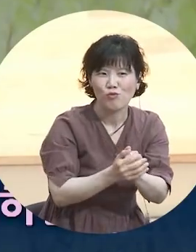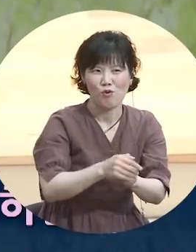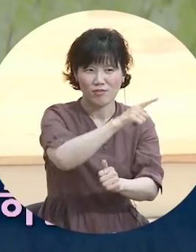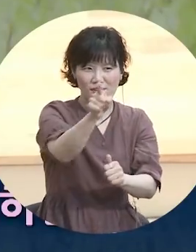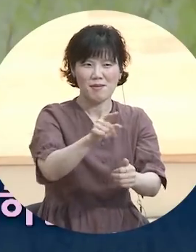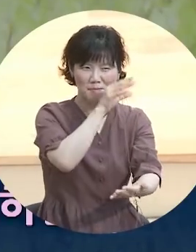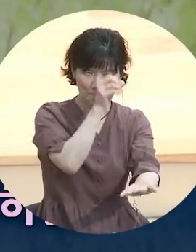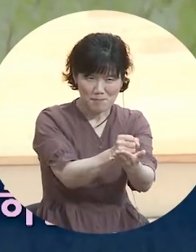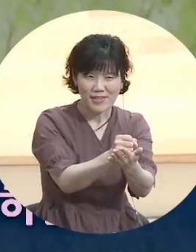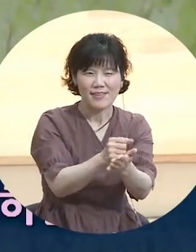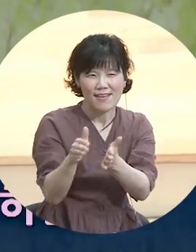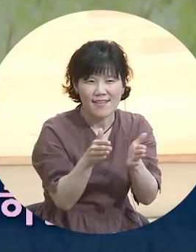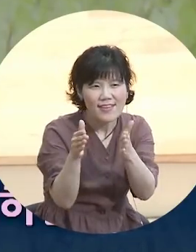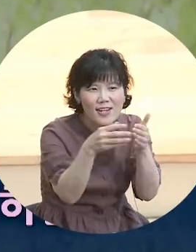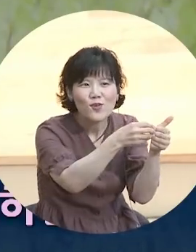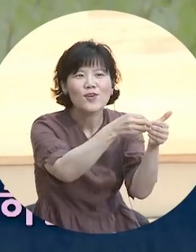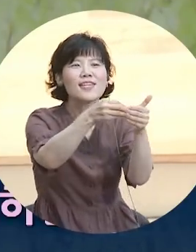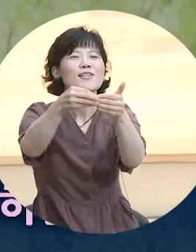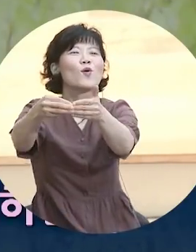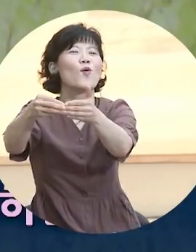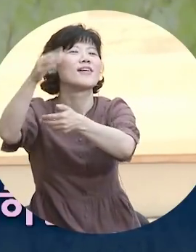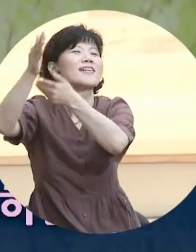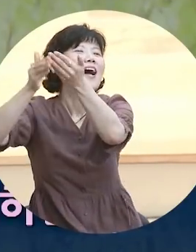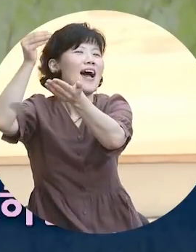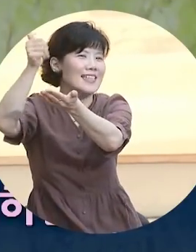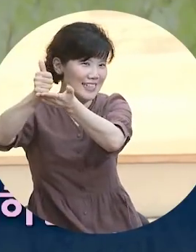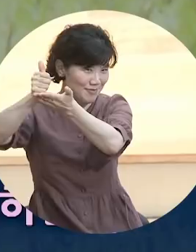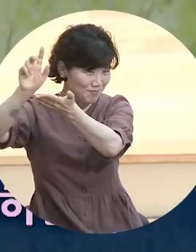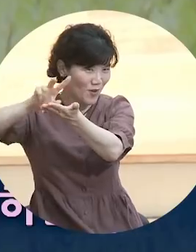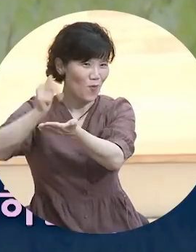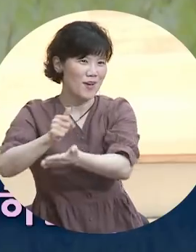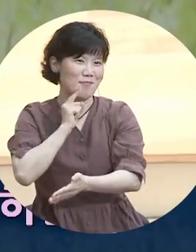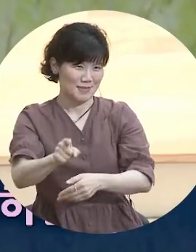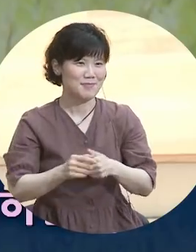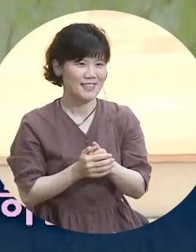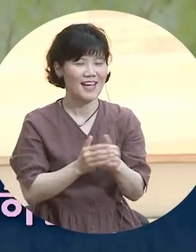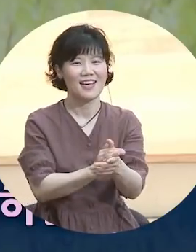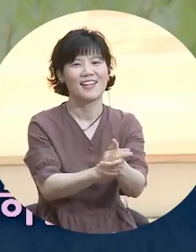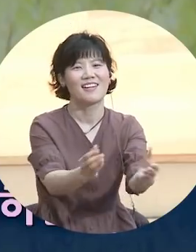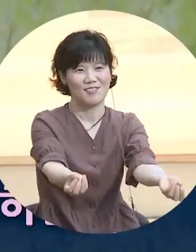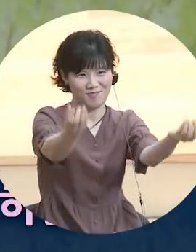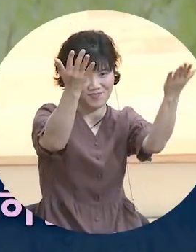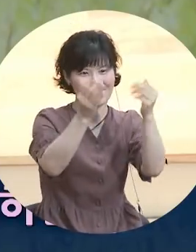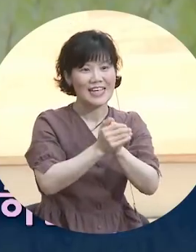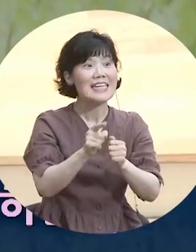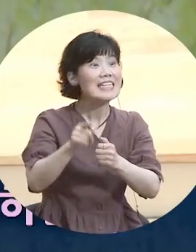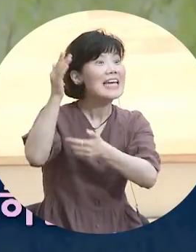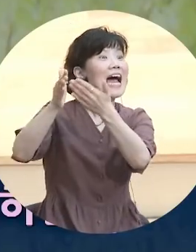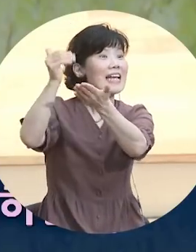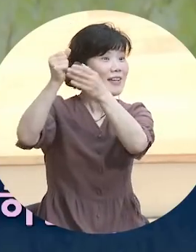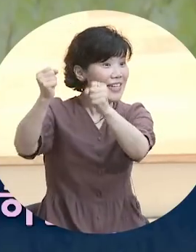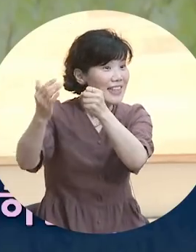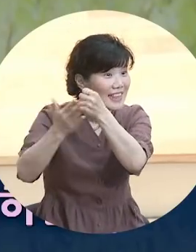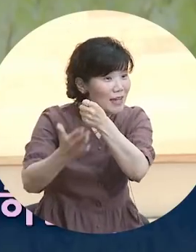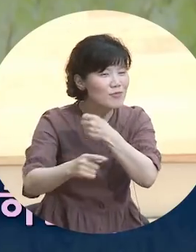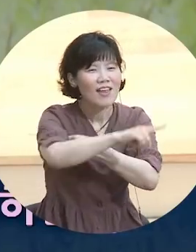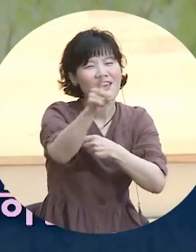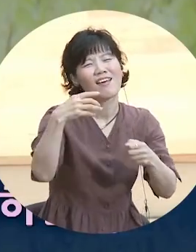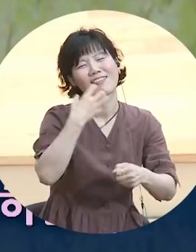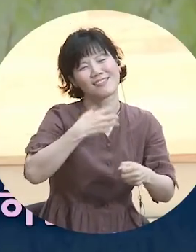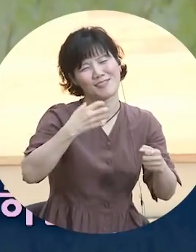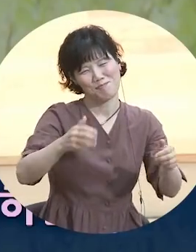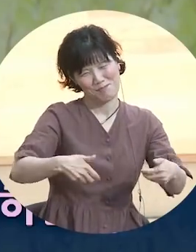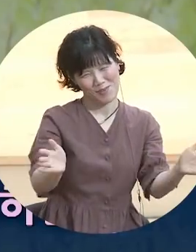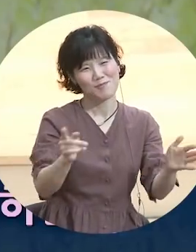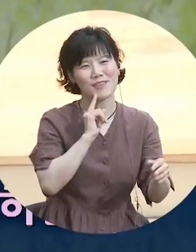너를 마땅히 행할 길로 인도하는 내 하나님 여호와라. 할렐루야. 이 하나님이 계시기 때문에 걱정이